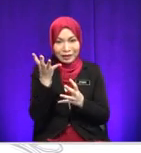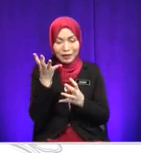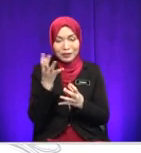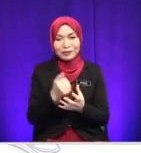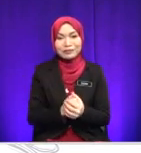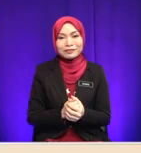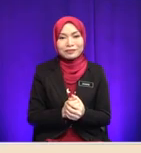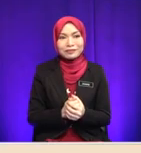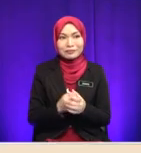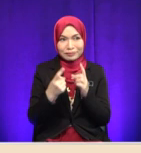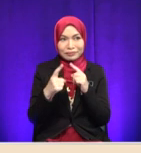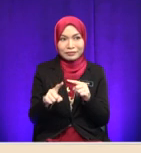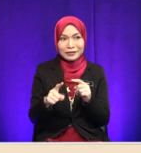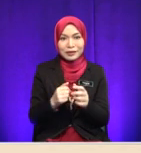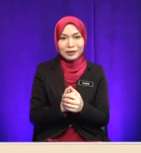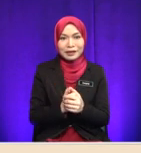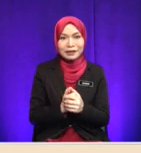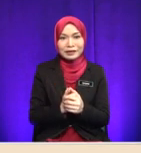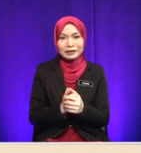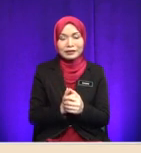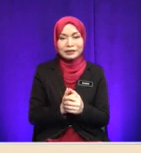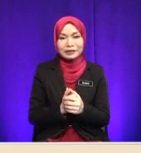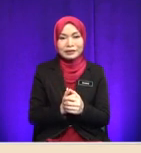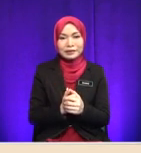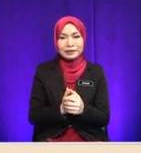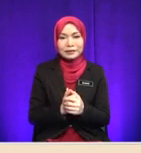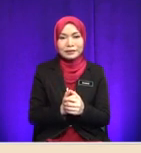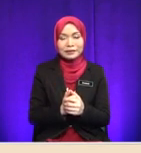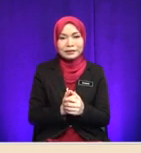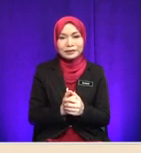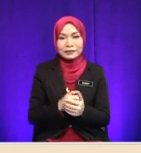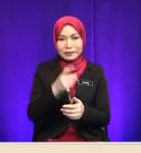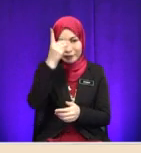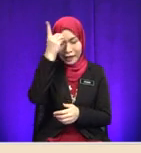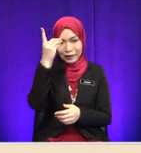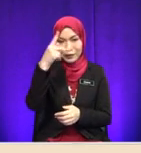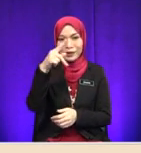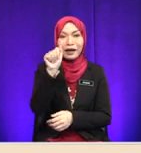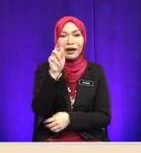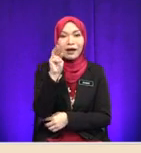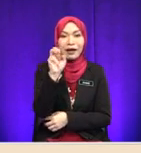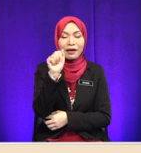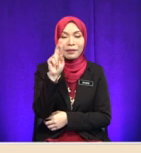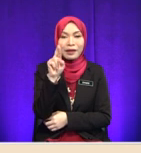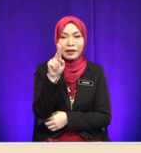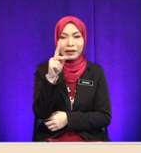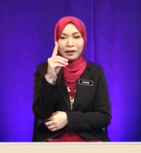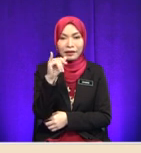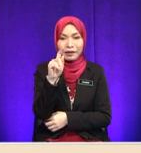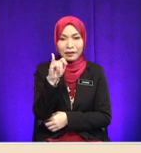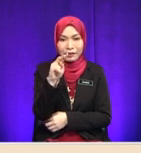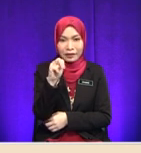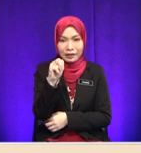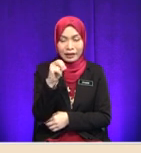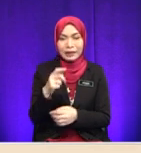Silakan. Jawatan Kerja Yang Berhormat Datuk Kamarudin Jaafar, Timbalan Menteri Luar Negeri ke Republik Uzbekistan dan